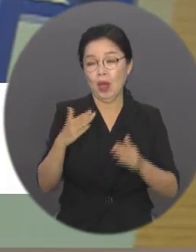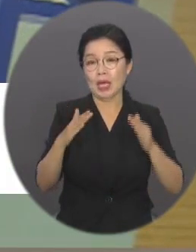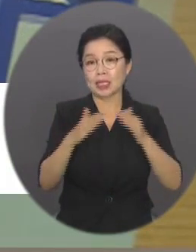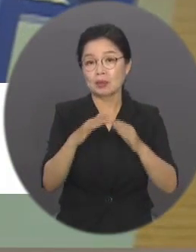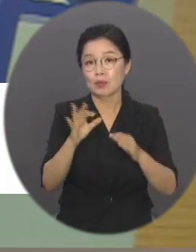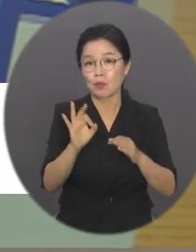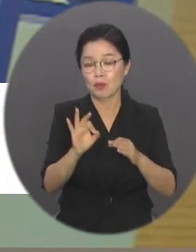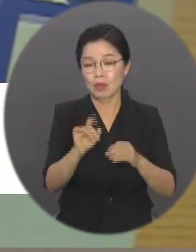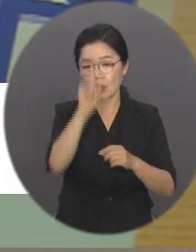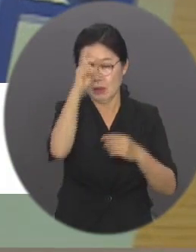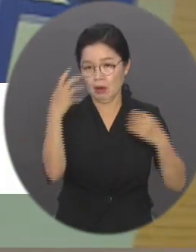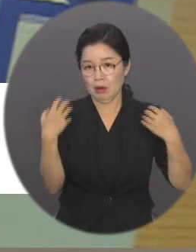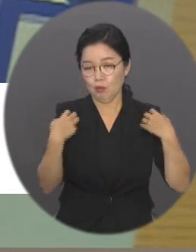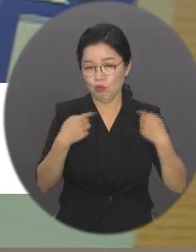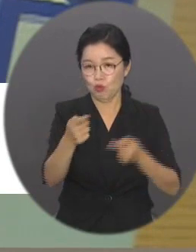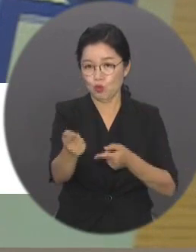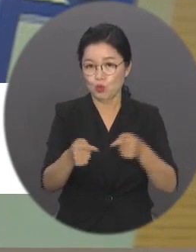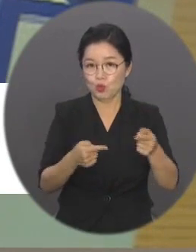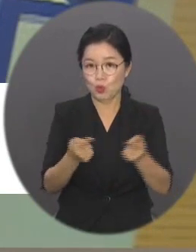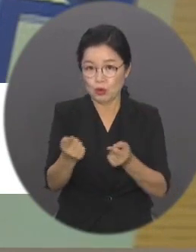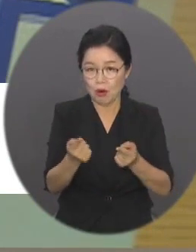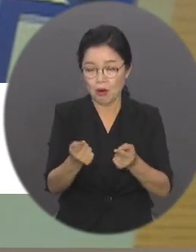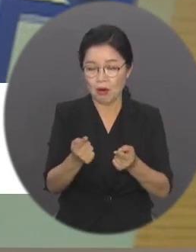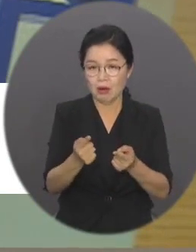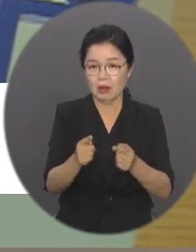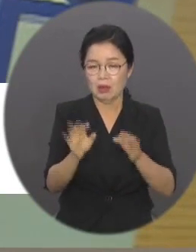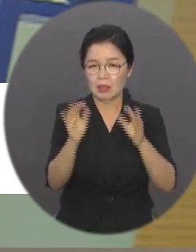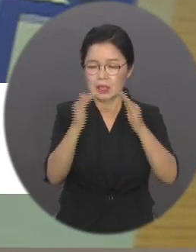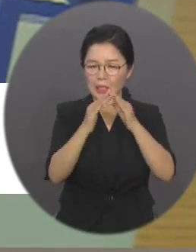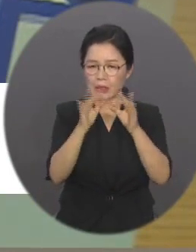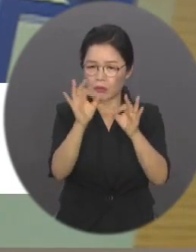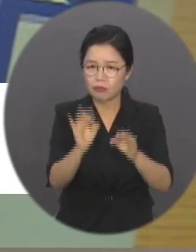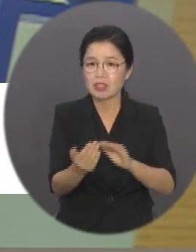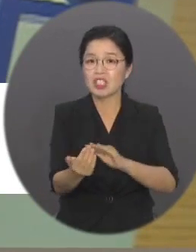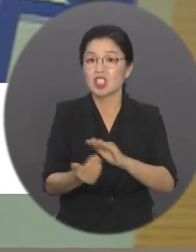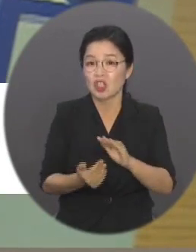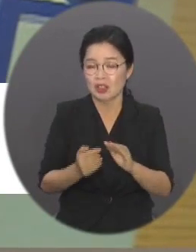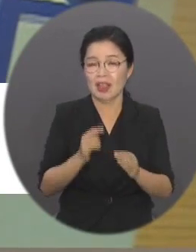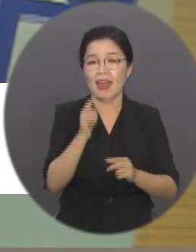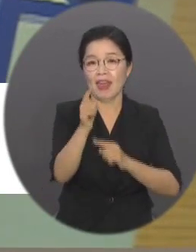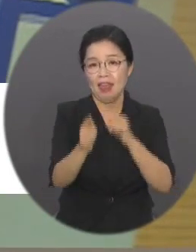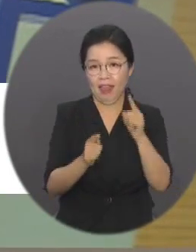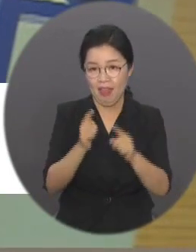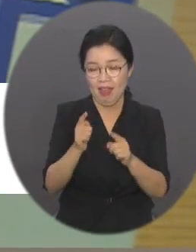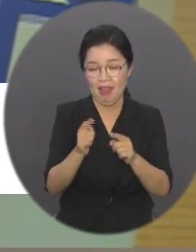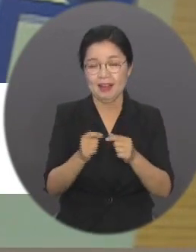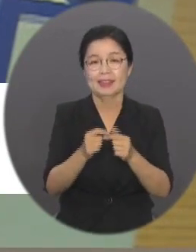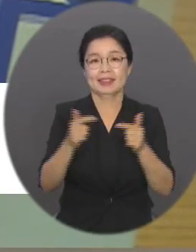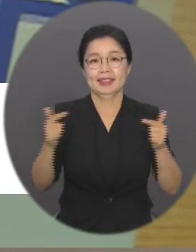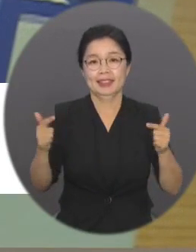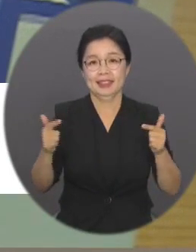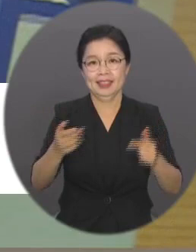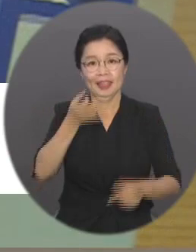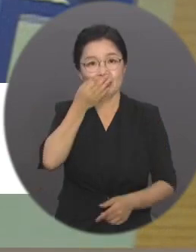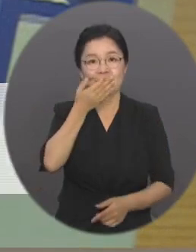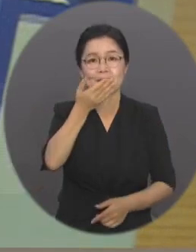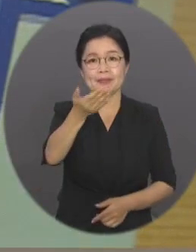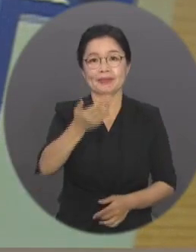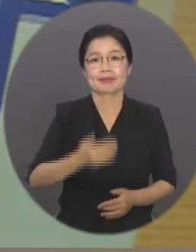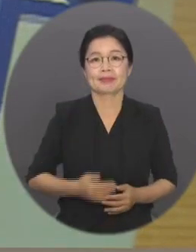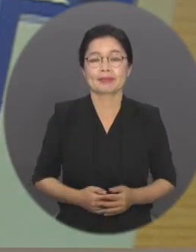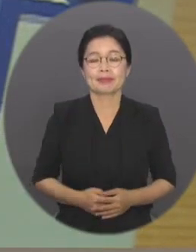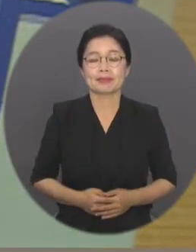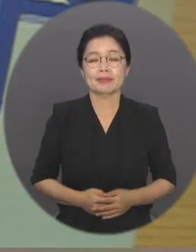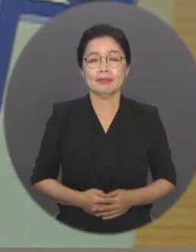시장이 조정 국면에 들어가면서 집값이 더 떨어지기 전에 가입을 하려는 수요도 많아졌다고 합니다. 조현성 기자가